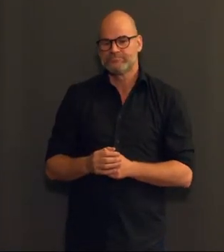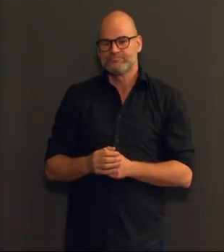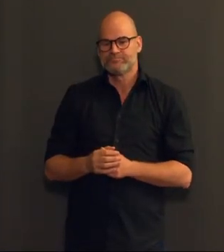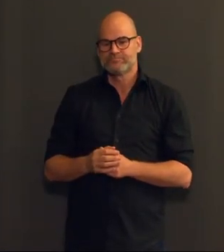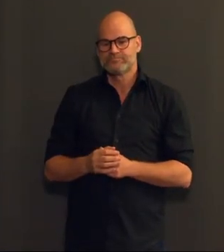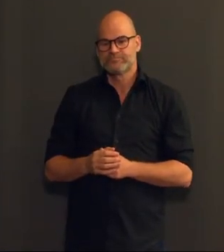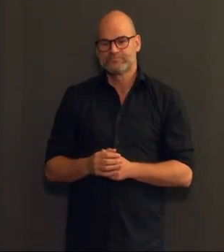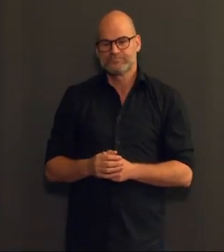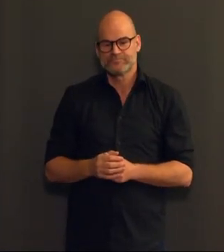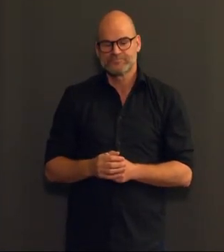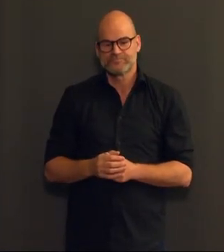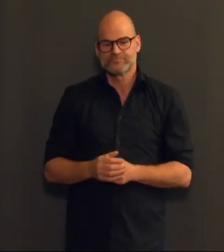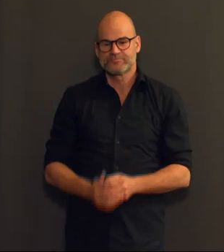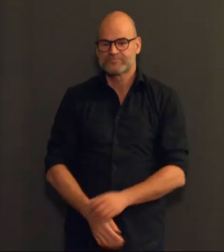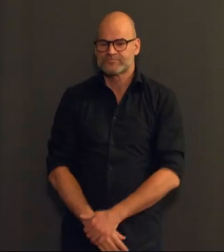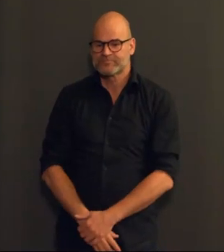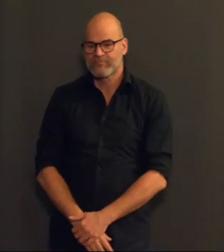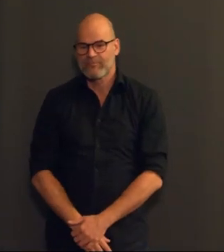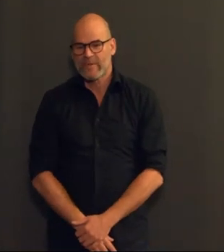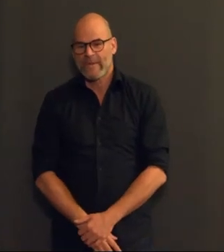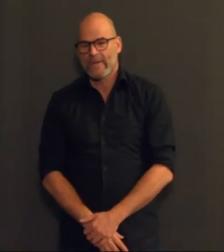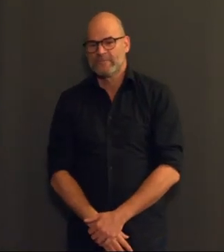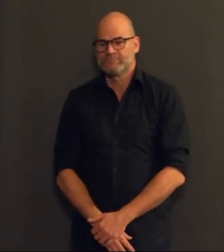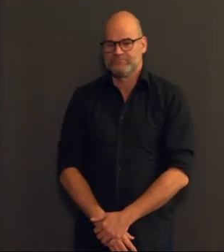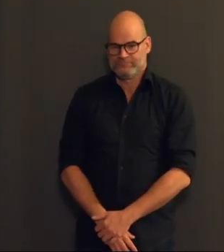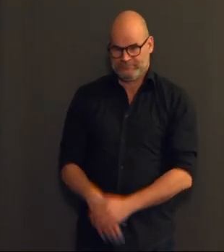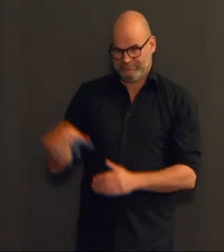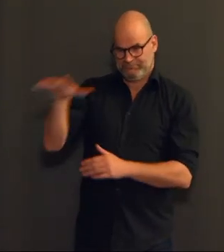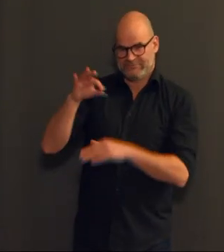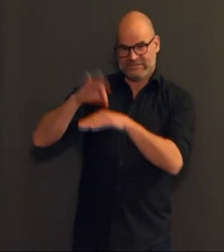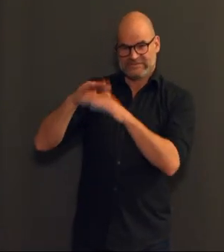De ziekenhuisbezetting die blijft voorlopig hangen op een kritiek niveau.